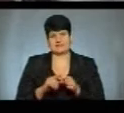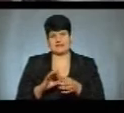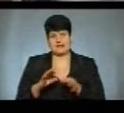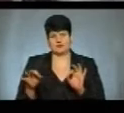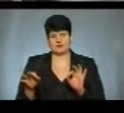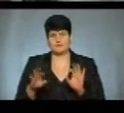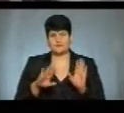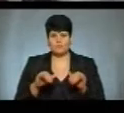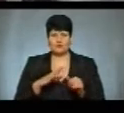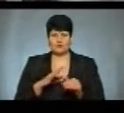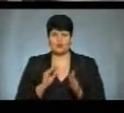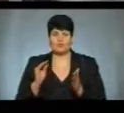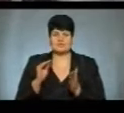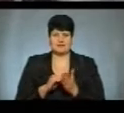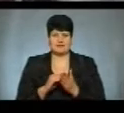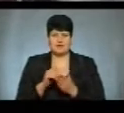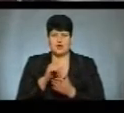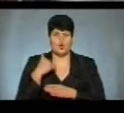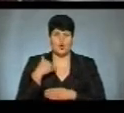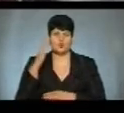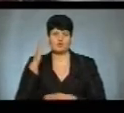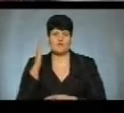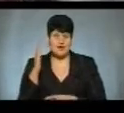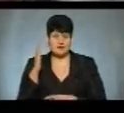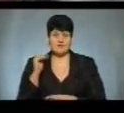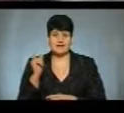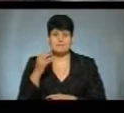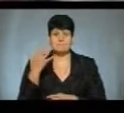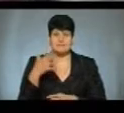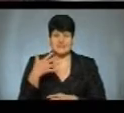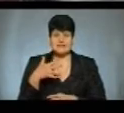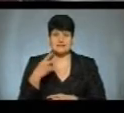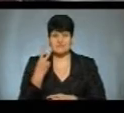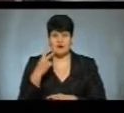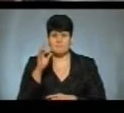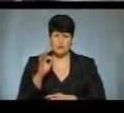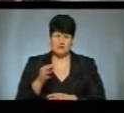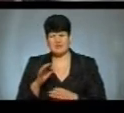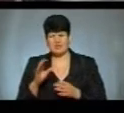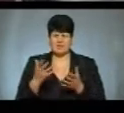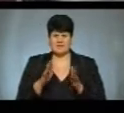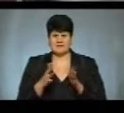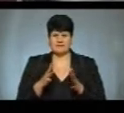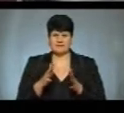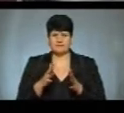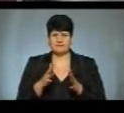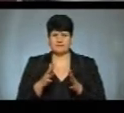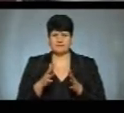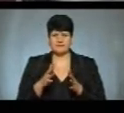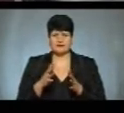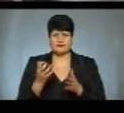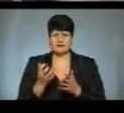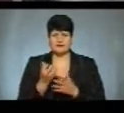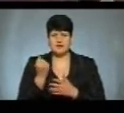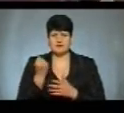Після того було поставлено на голосування і 52% отак от набрало